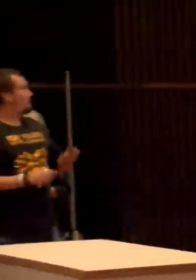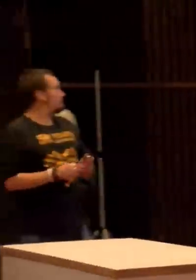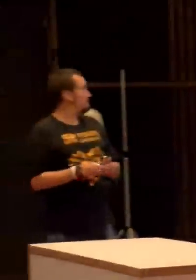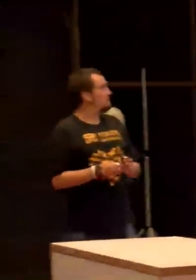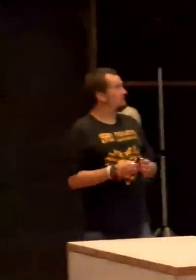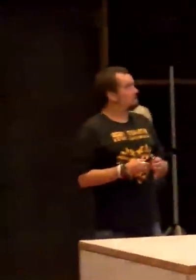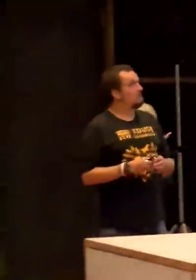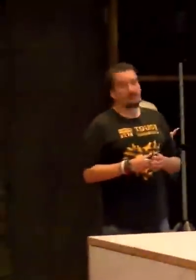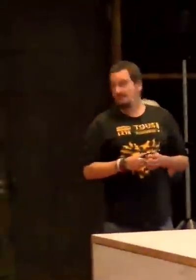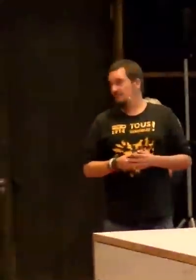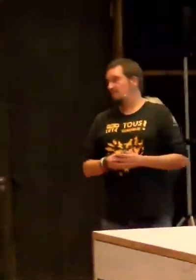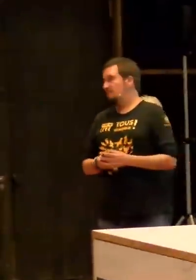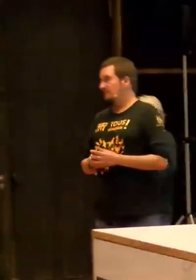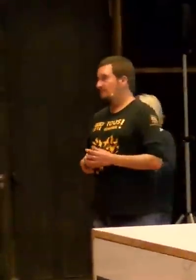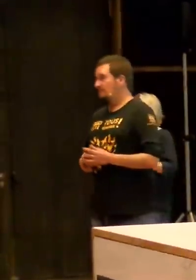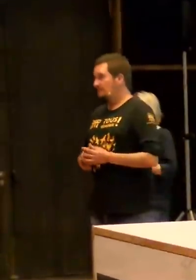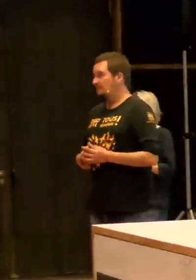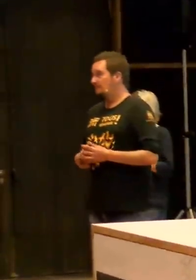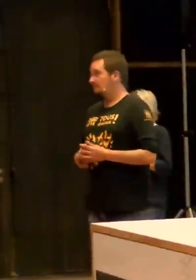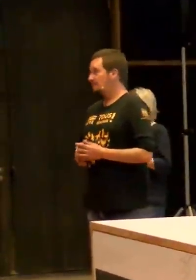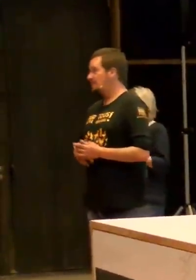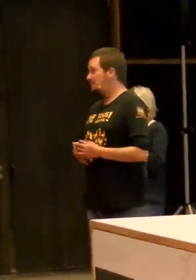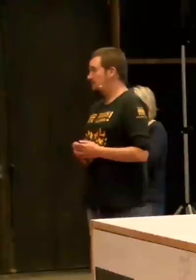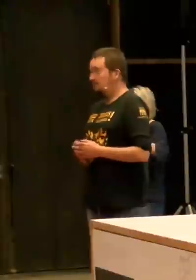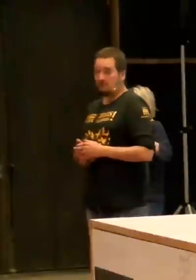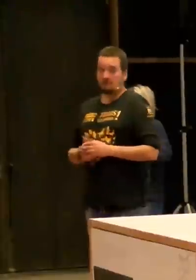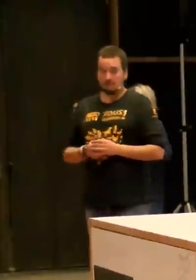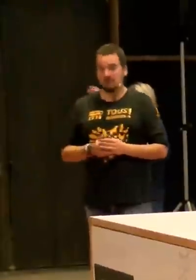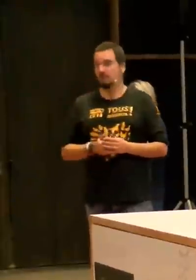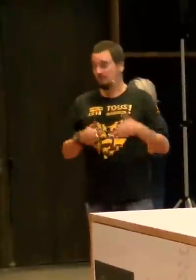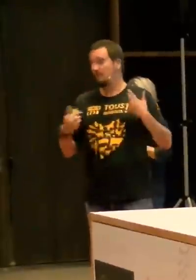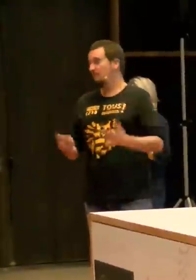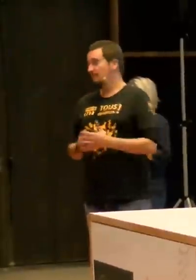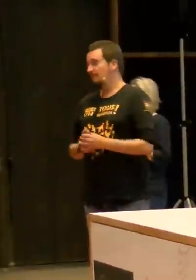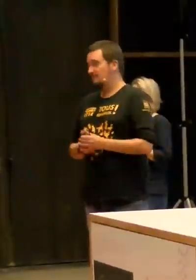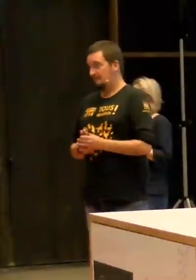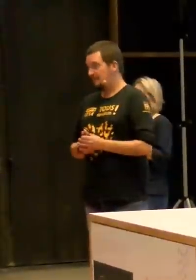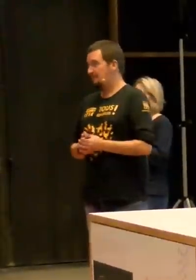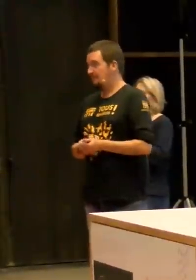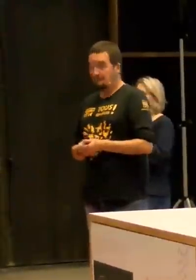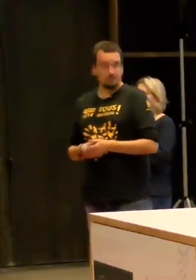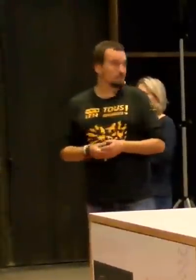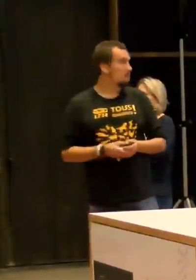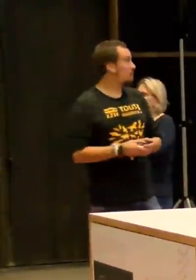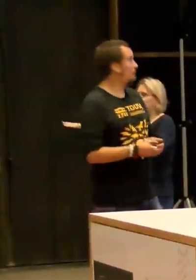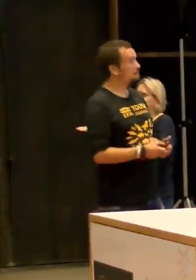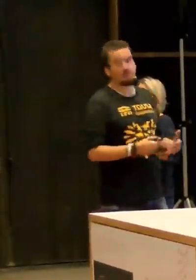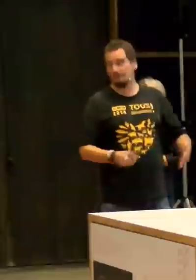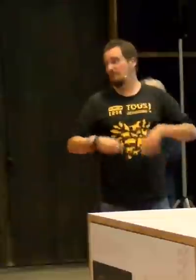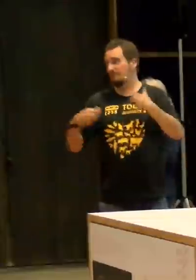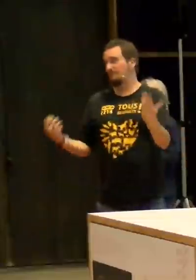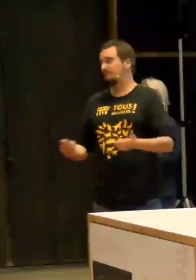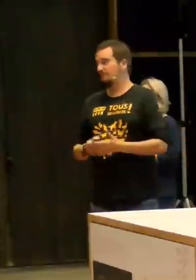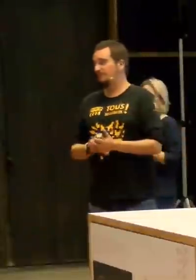Et voilà, donc ça c'était une action qu'on a réalisée aussi dans plus d'une quarantaine de villes en France et qui a eu des retours médias très importants,